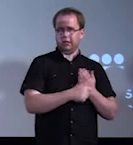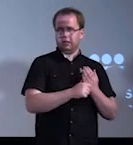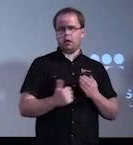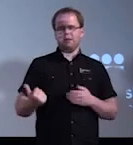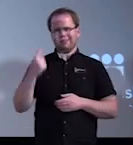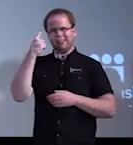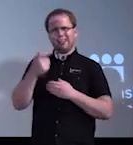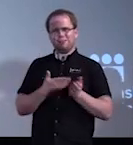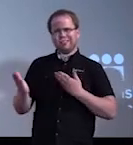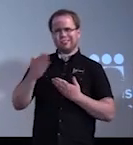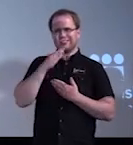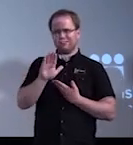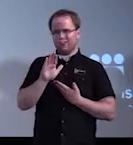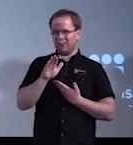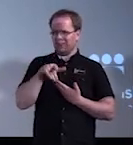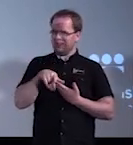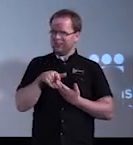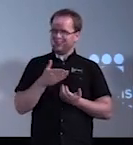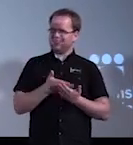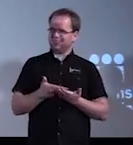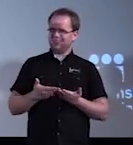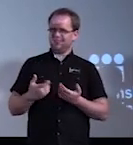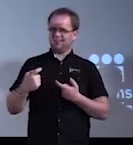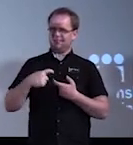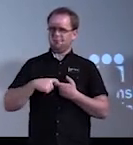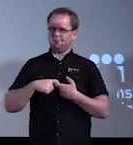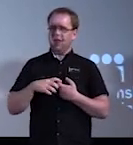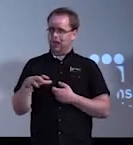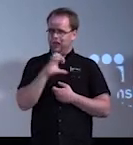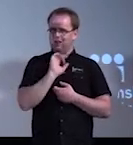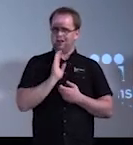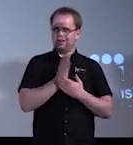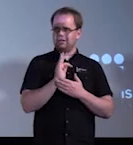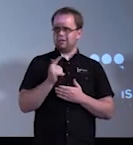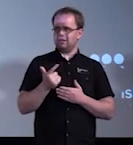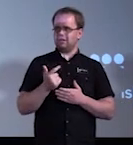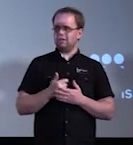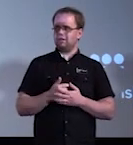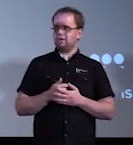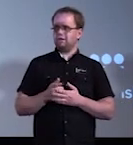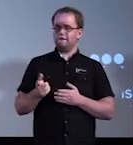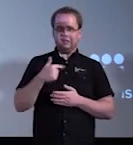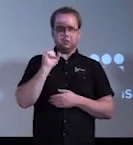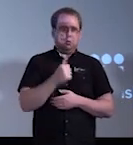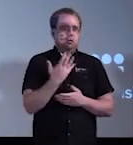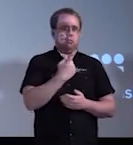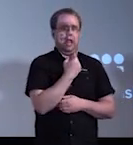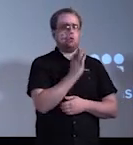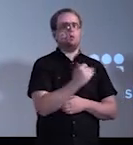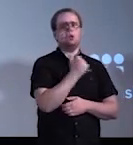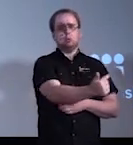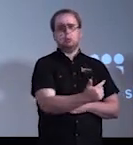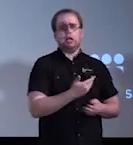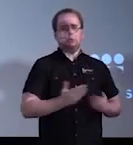remissvaren. De är väl ändå inte kopplade. Alla har väl samma rättighet att göra. Vi skulle kunna ha 100 000 remissinstanser,